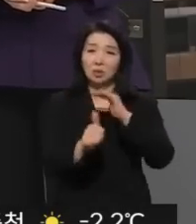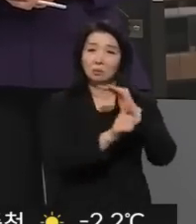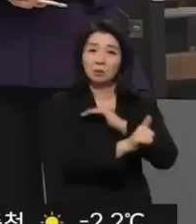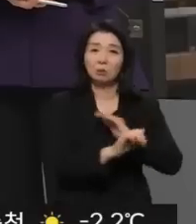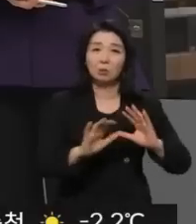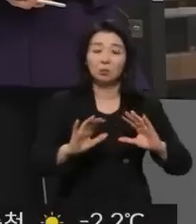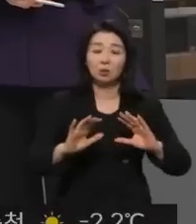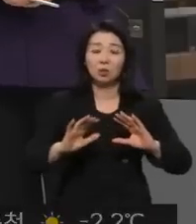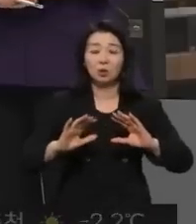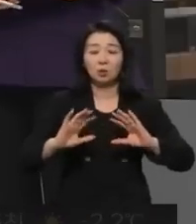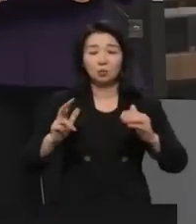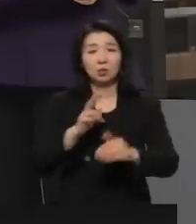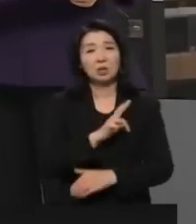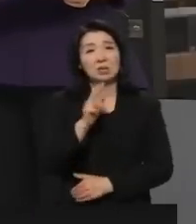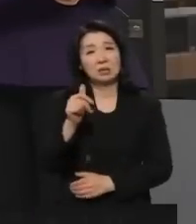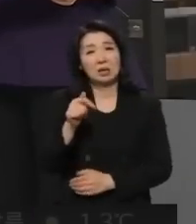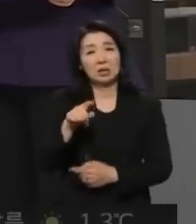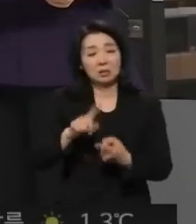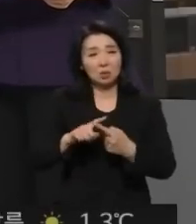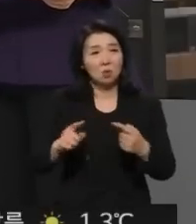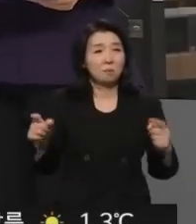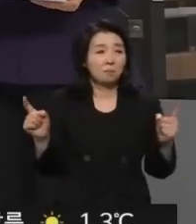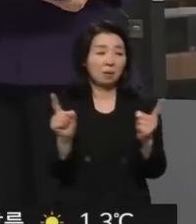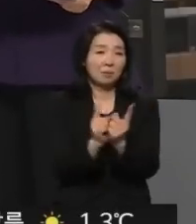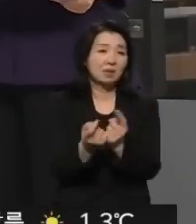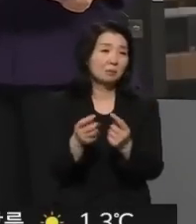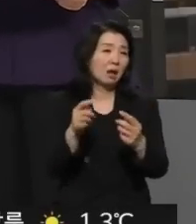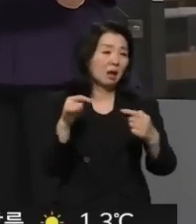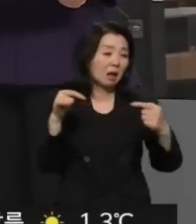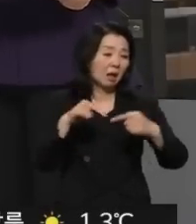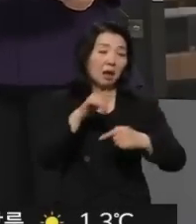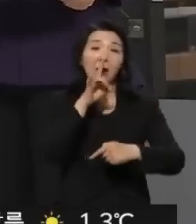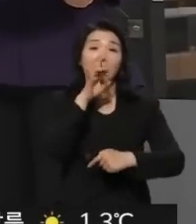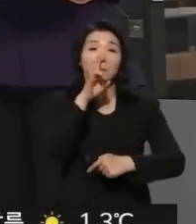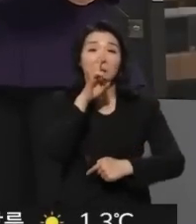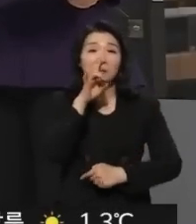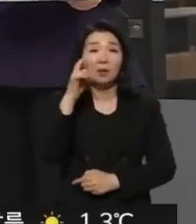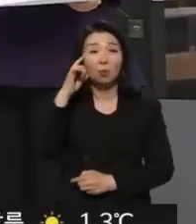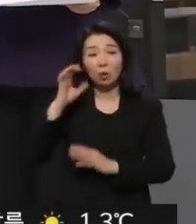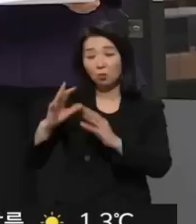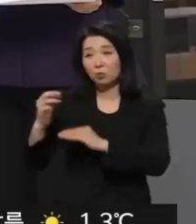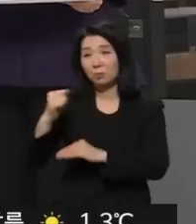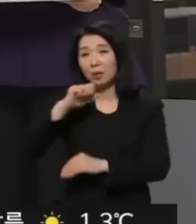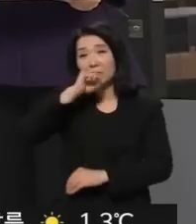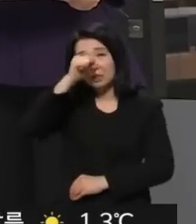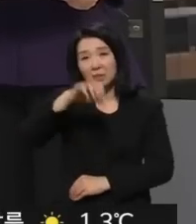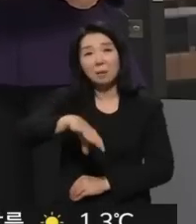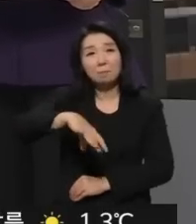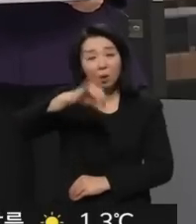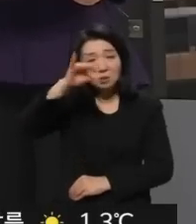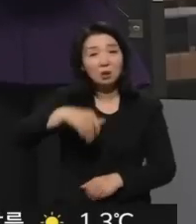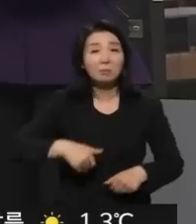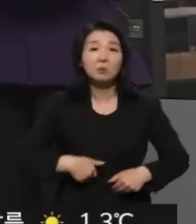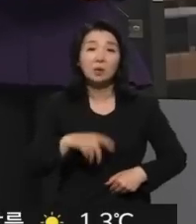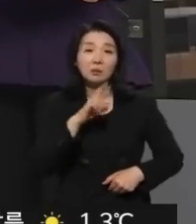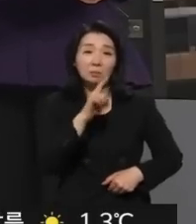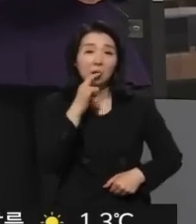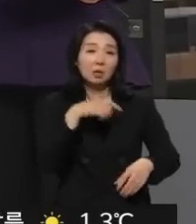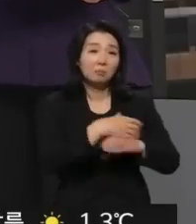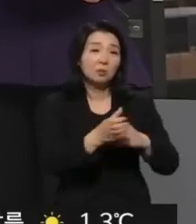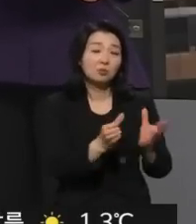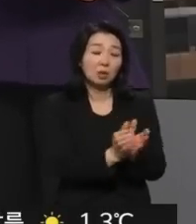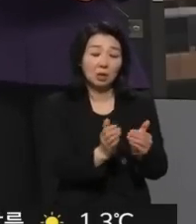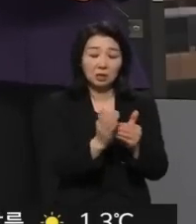주재로 만났지만요. 합의는 잘 되지 않았습니다. 국민의힘은 내년 예산안을 먼저 처리하자 이렇게 주장을 했고요. 민주당이